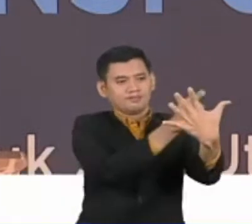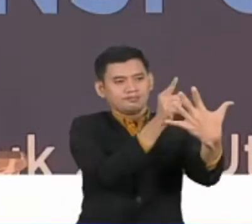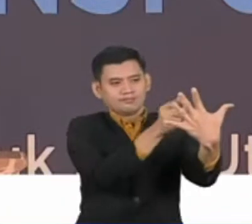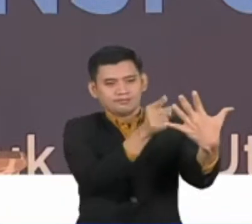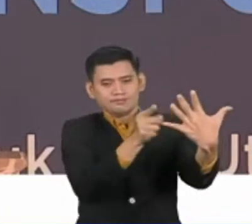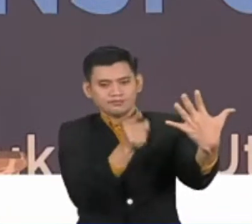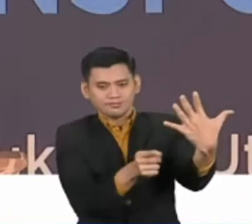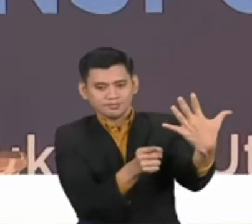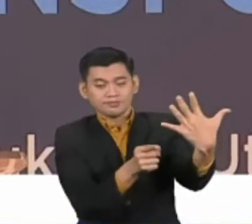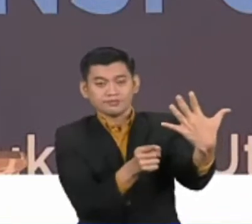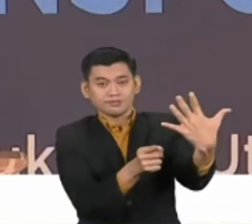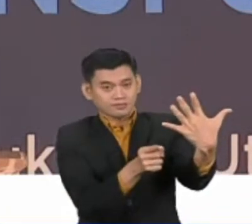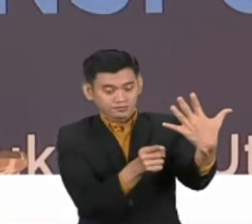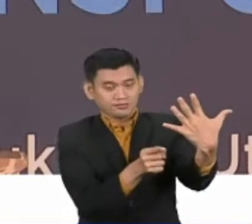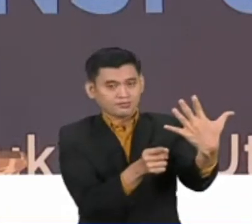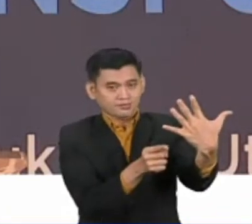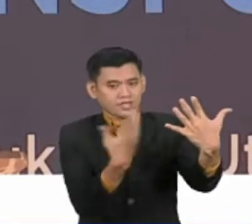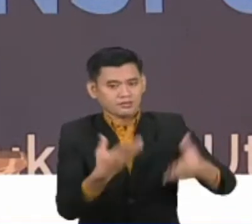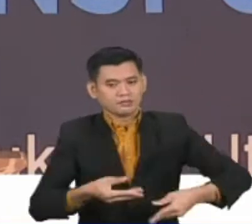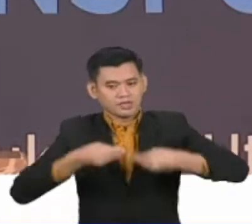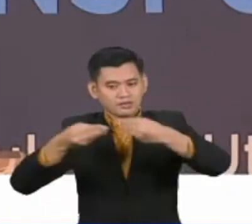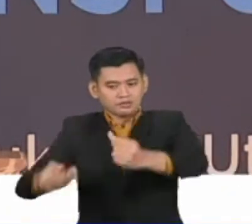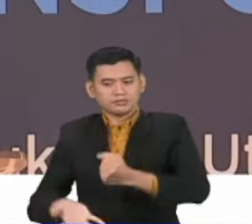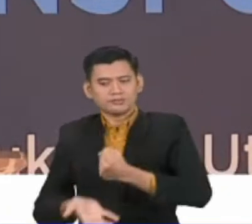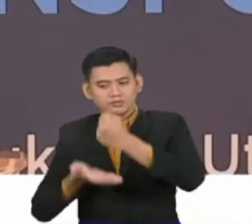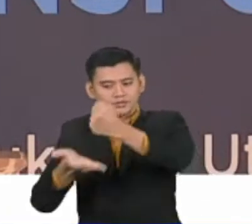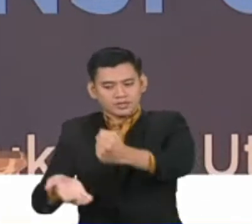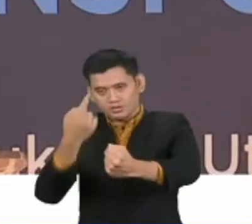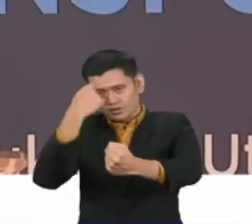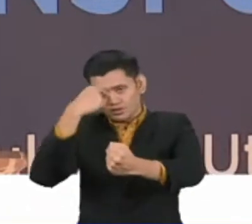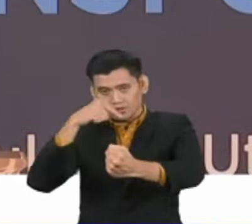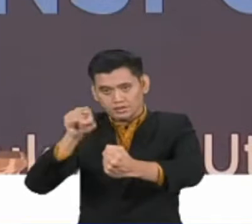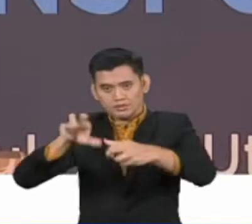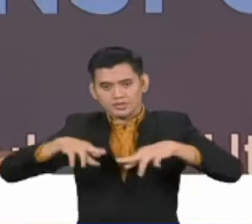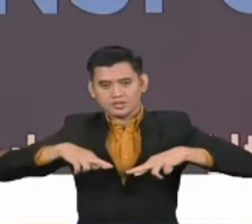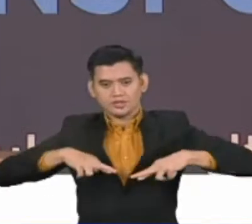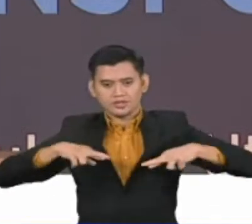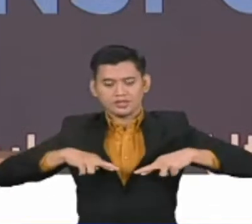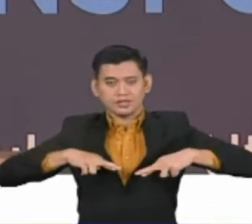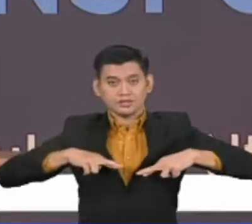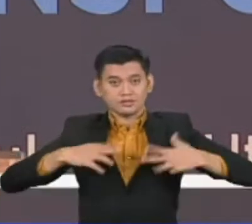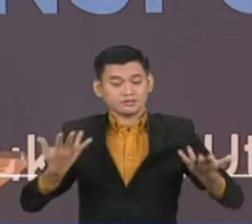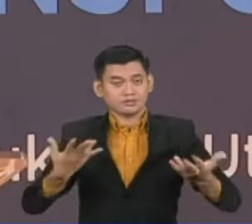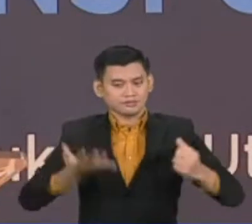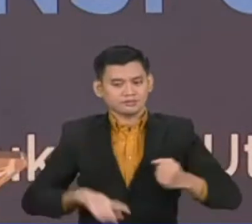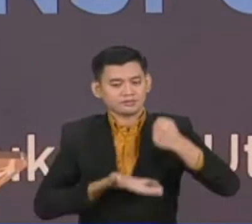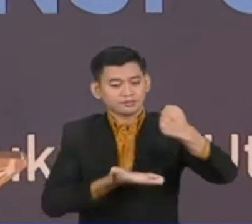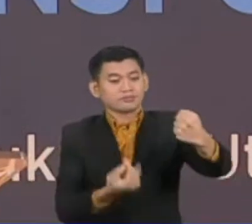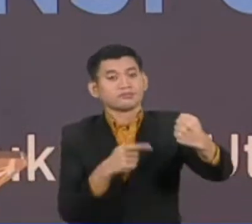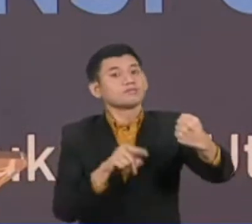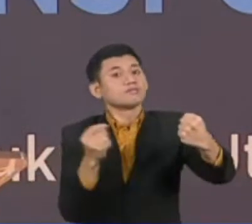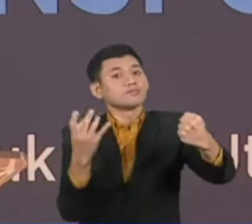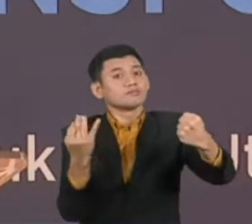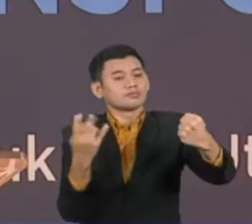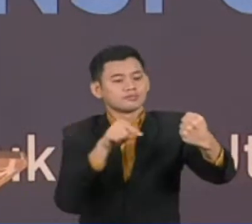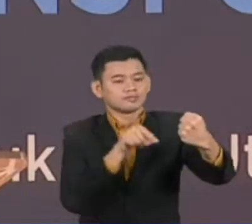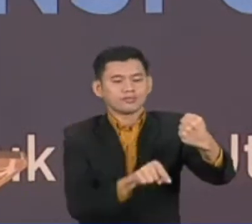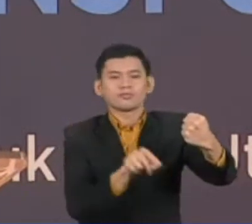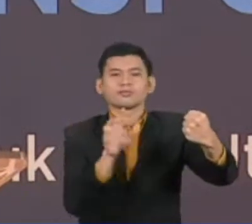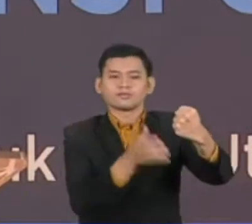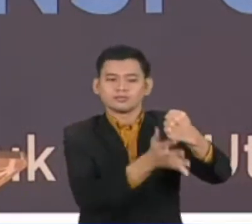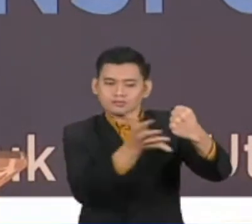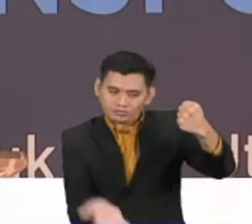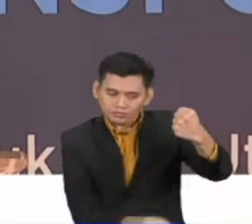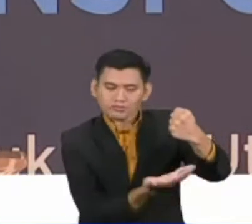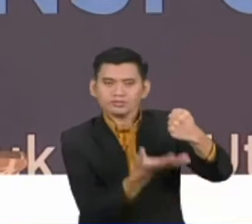saiz dana secara mapan dengan jumlah dana kasar sebanyak RM200 bilion